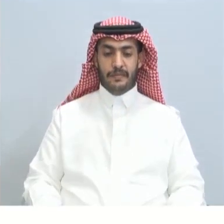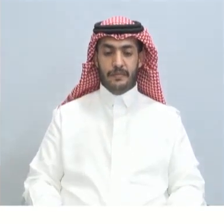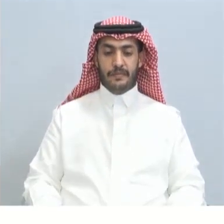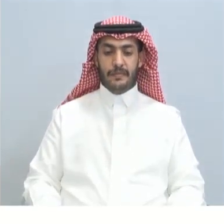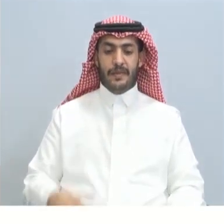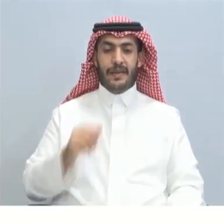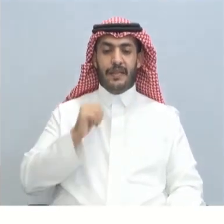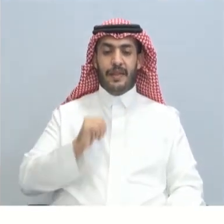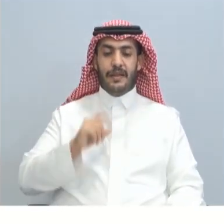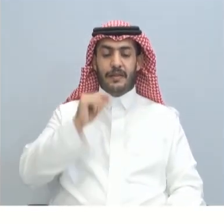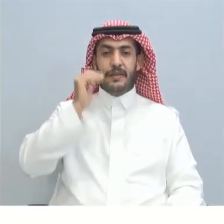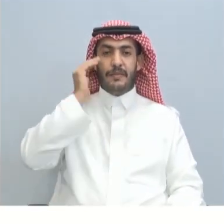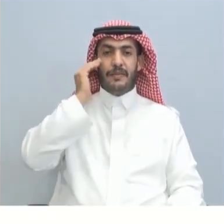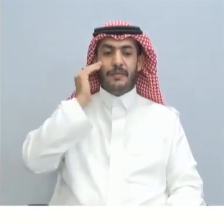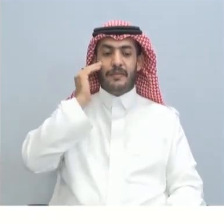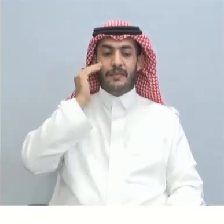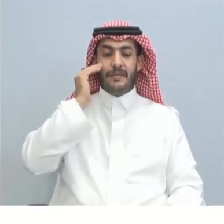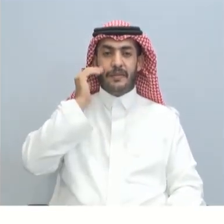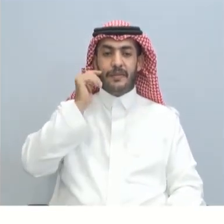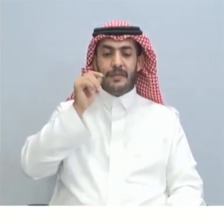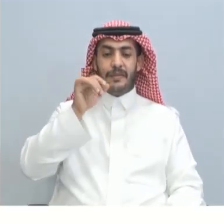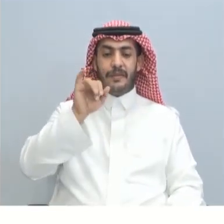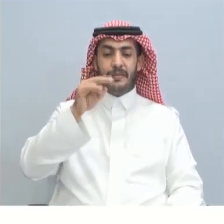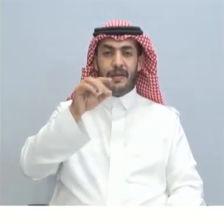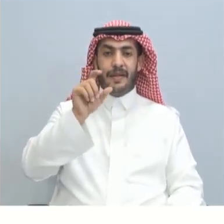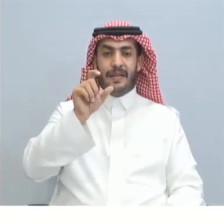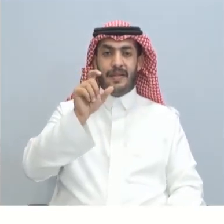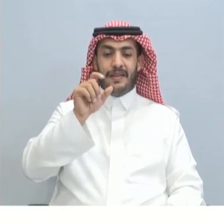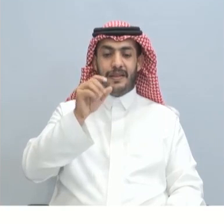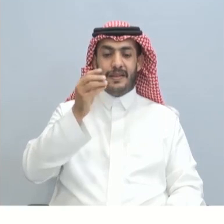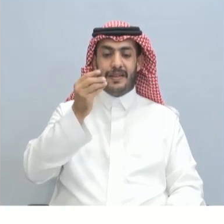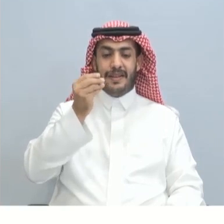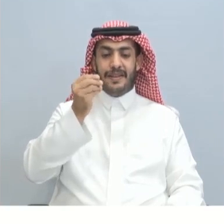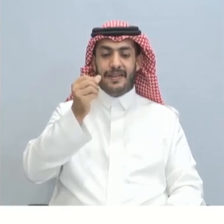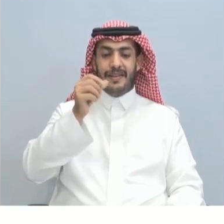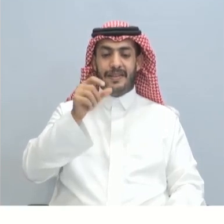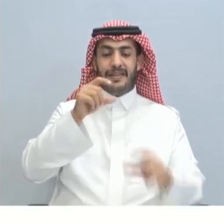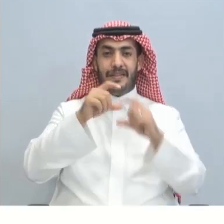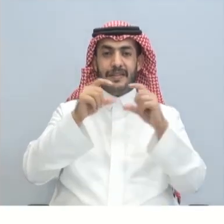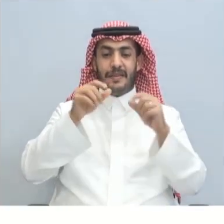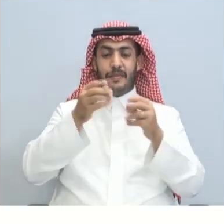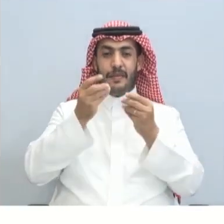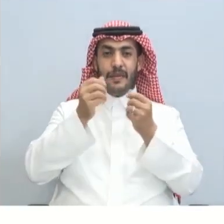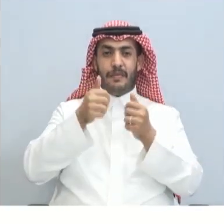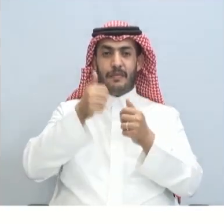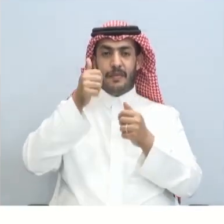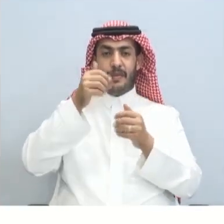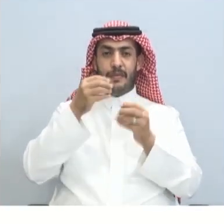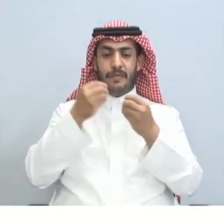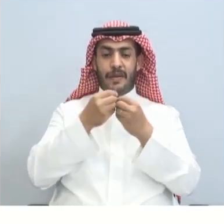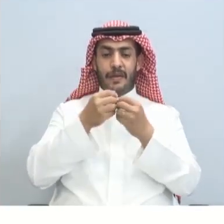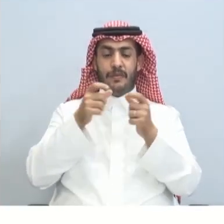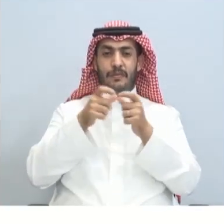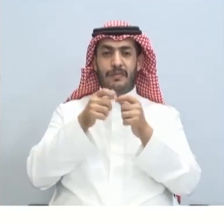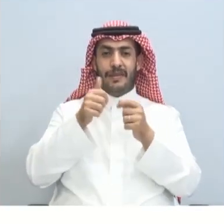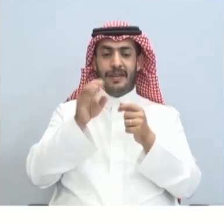يلي عزيزي الطالب عزيزتي الطالبه معدن اليور نينيت عباره عن معدن قيم يتبع